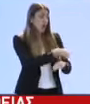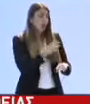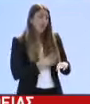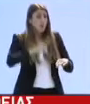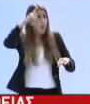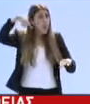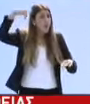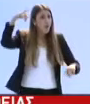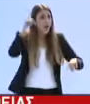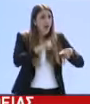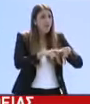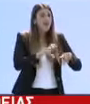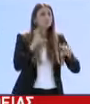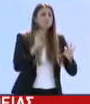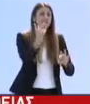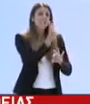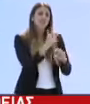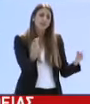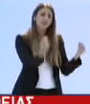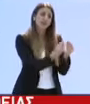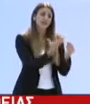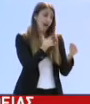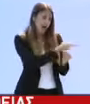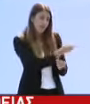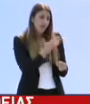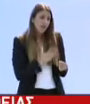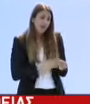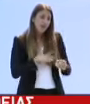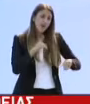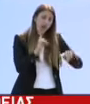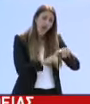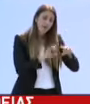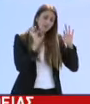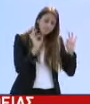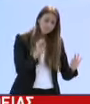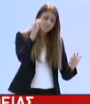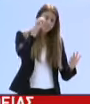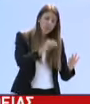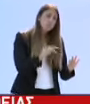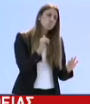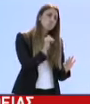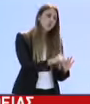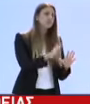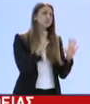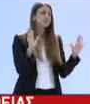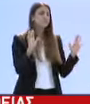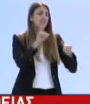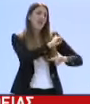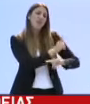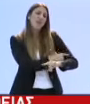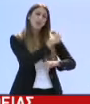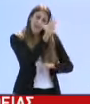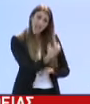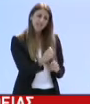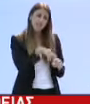ευρωπαϊκή κοινωνία. Θέλει να ζει σε μια χώρα που να της επιτρέπει να ξεδιπλώνει ελεύθερα τις δυνάμεις της και να